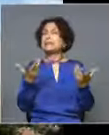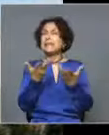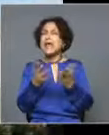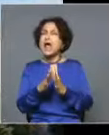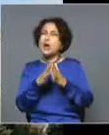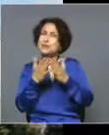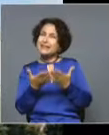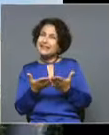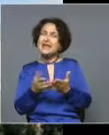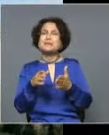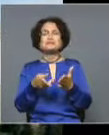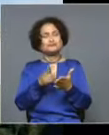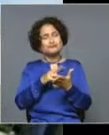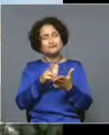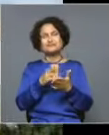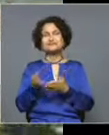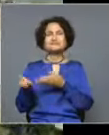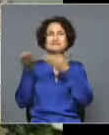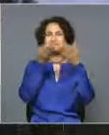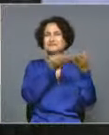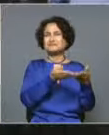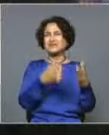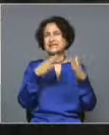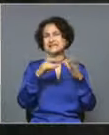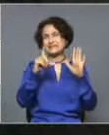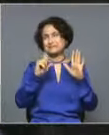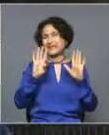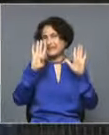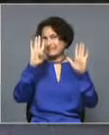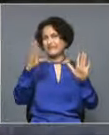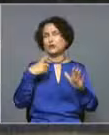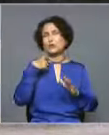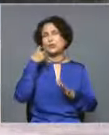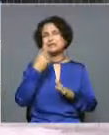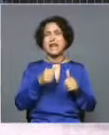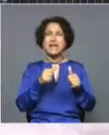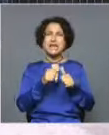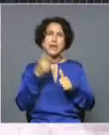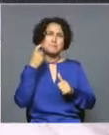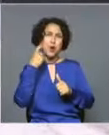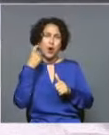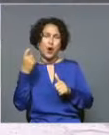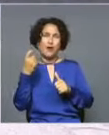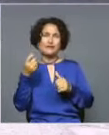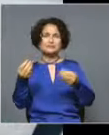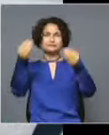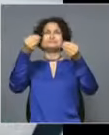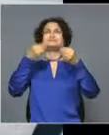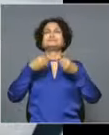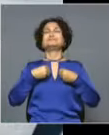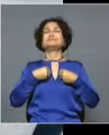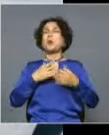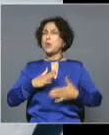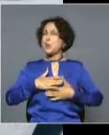на Камелия Кучер «Нощ» вече е доставен до дома на 79-годишната Лилия Богоева. Лилия обича да чете,